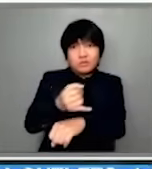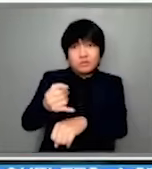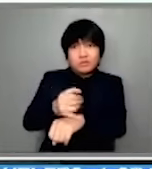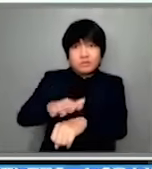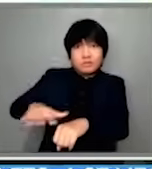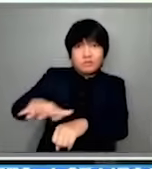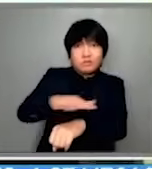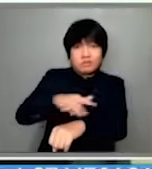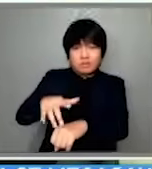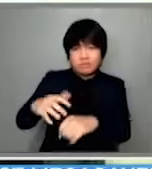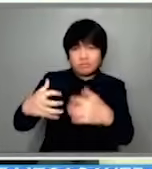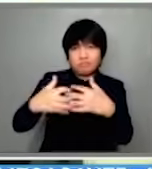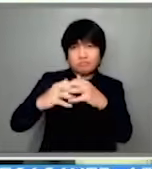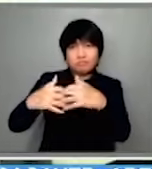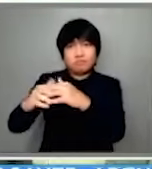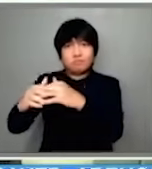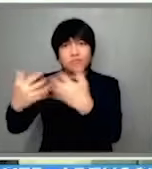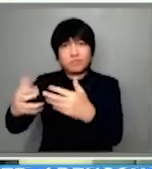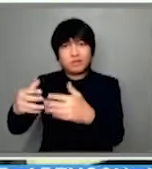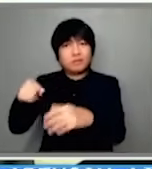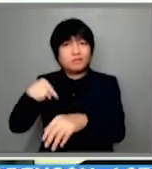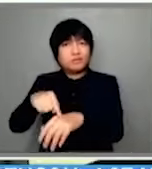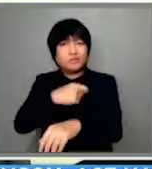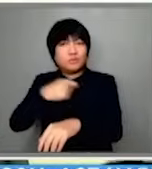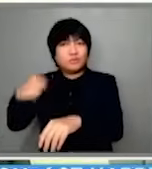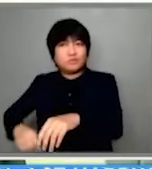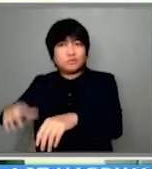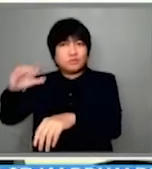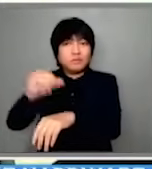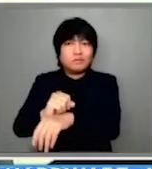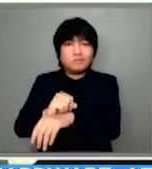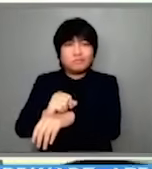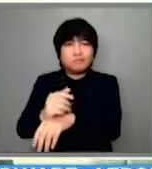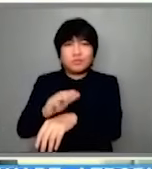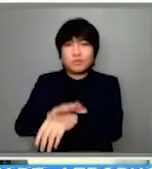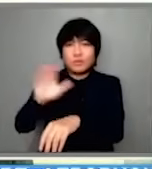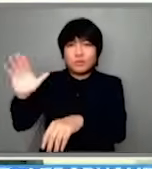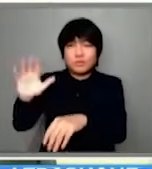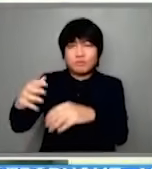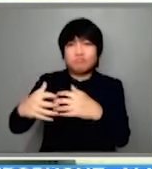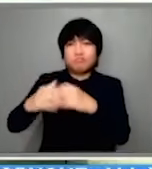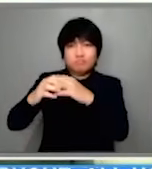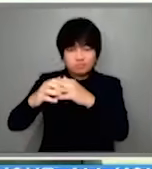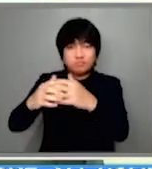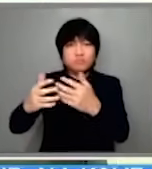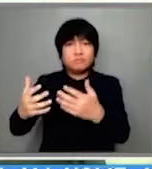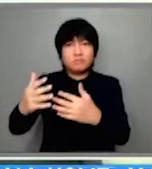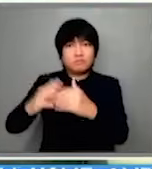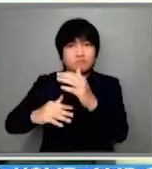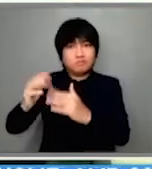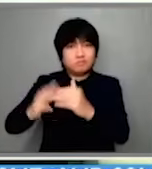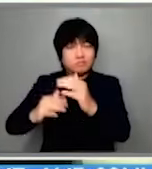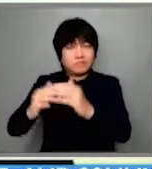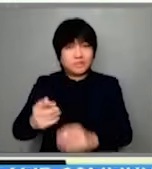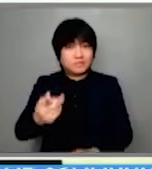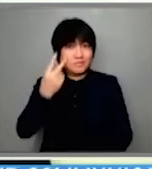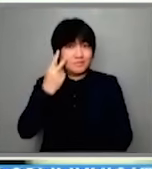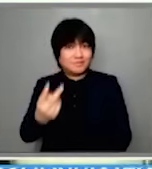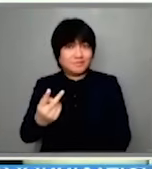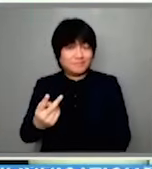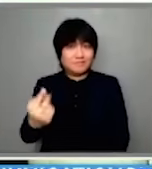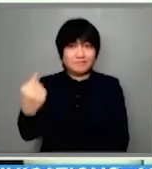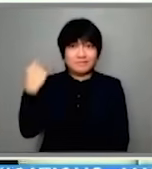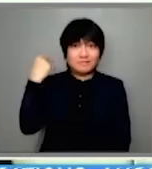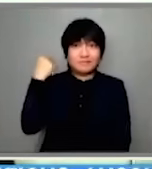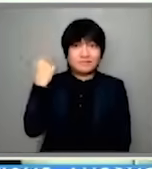feet above sea level po tayo ngayon at mula rito sa ating kinaroroonan, ang nakikita po ninyo dito sa ating likuran ay ang istruktura ng